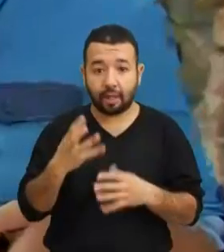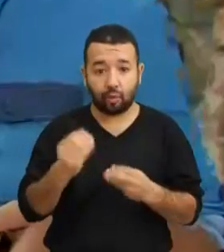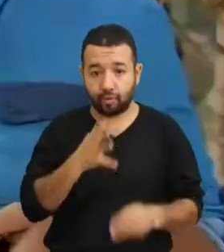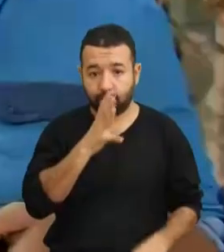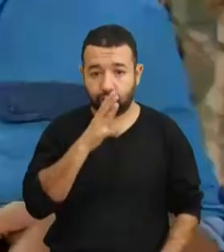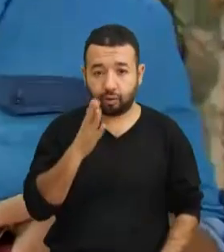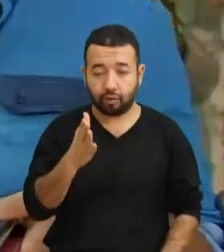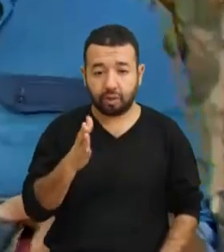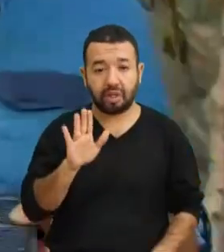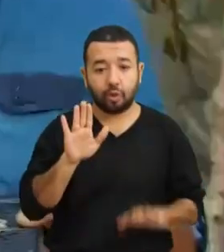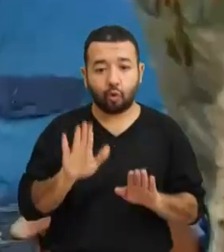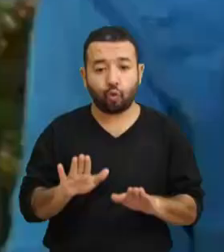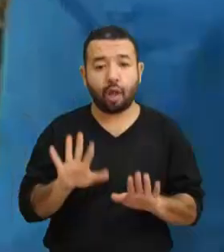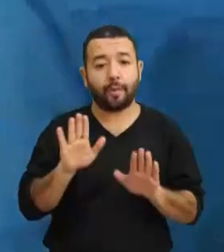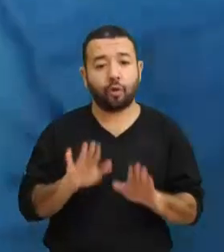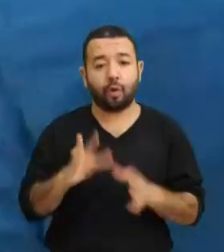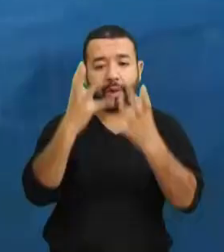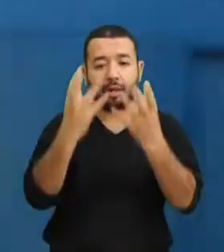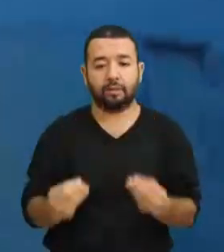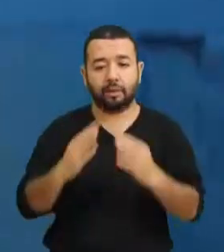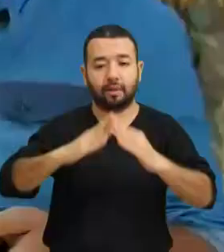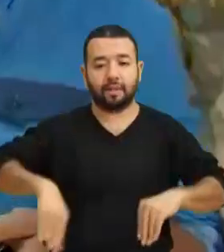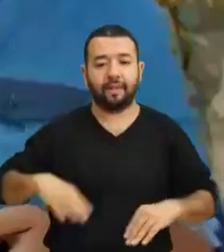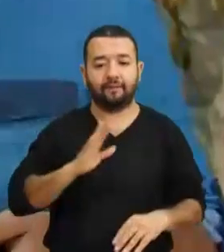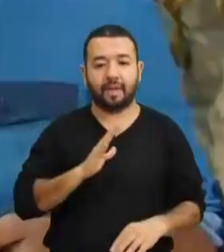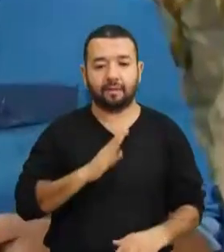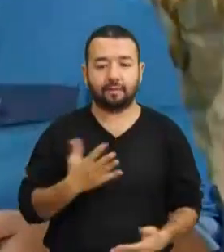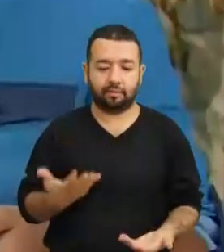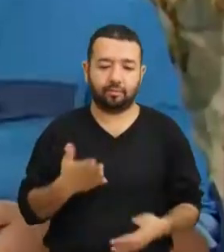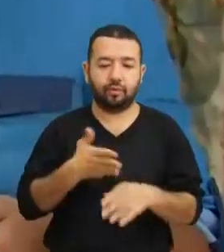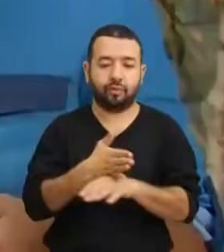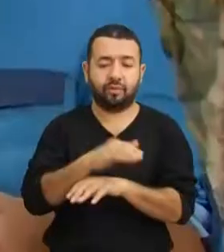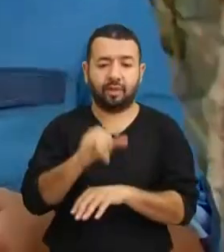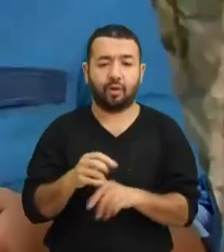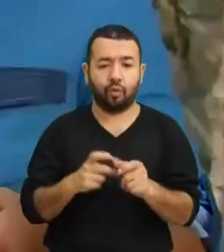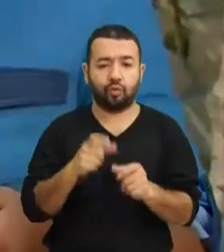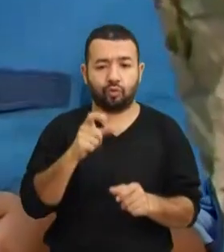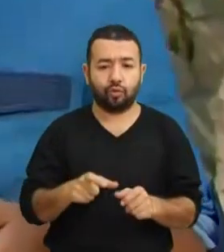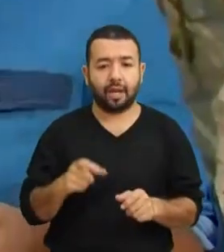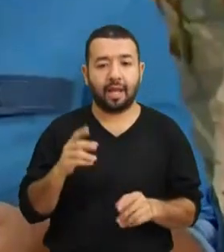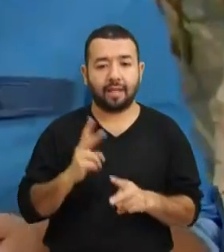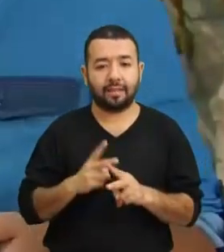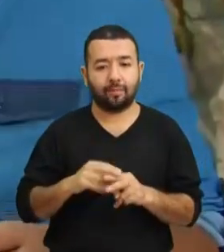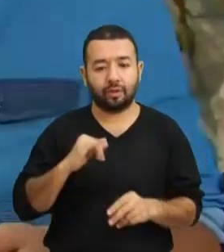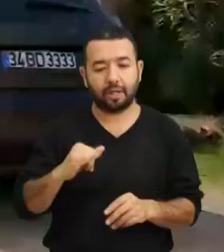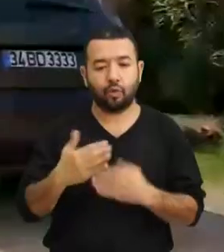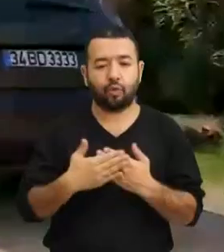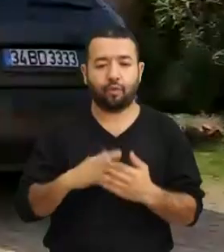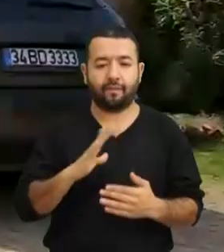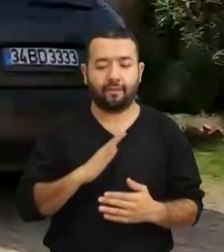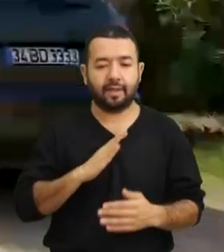...hiç duraklama muraklama olmadan direkt çökerdi bu imparatorluk. Herhalde Şükrü. Eli kulağında. Çok yakında düğün